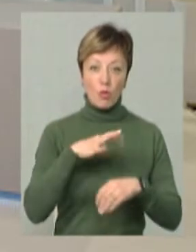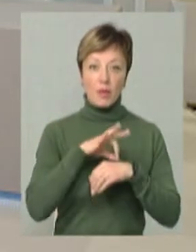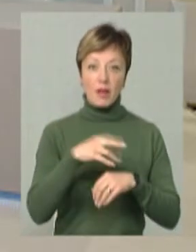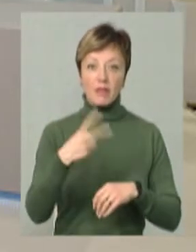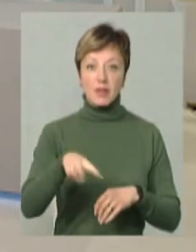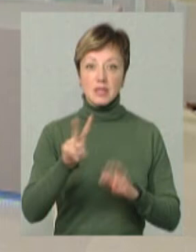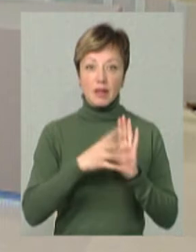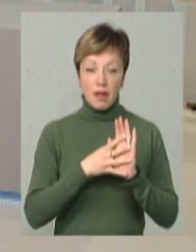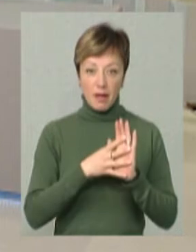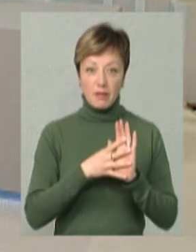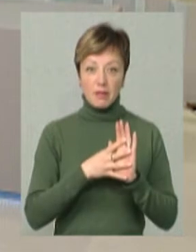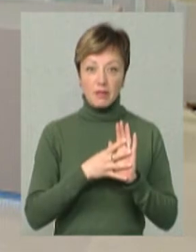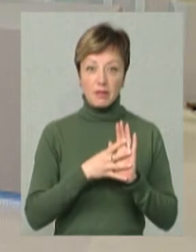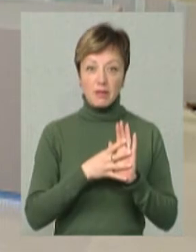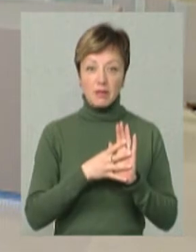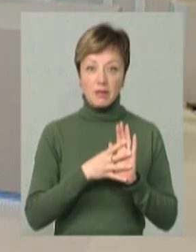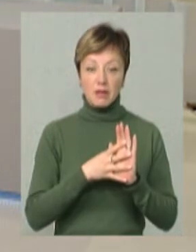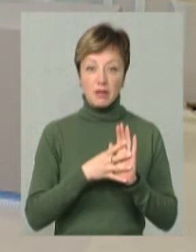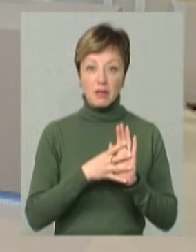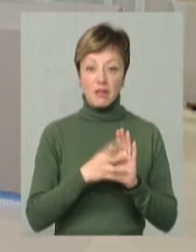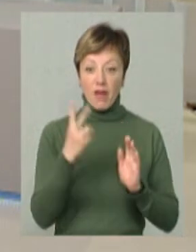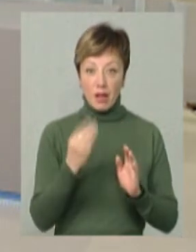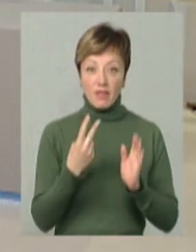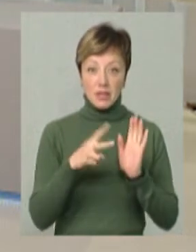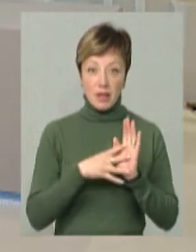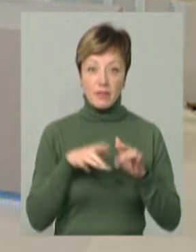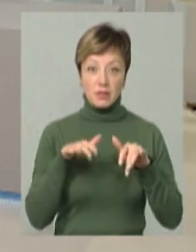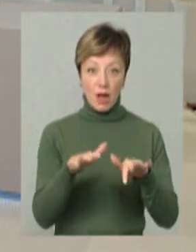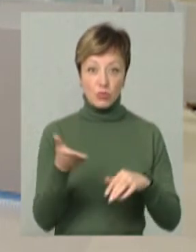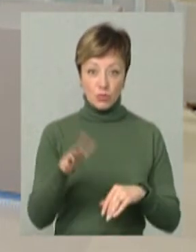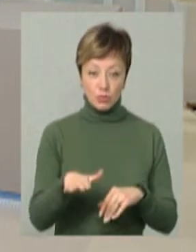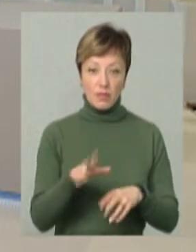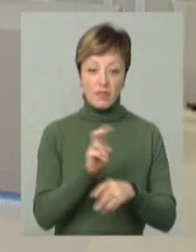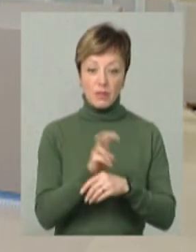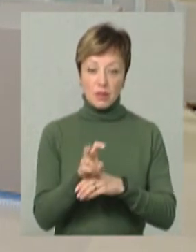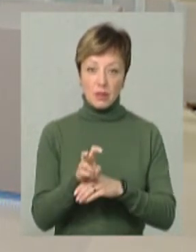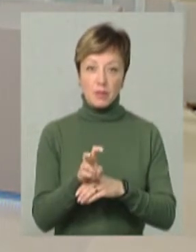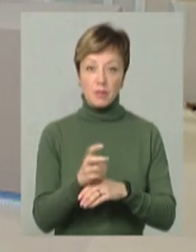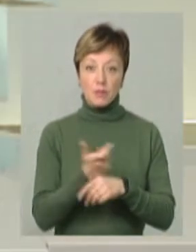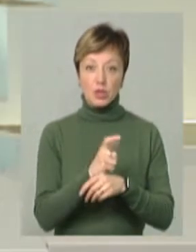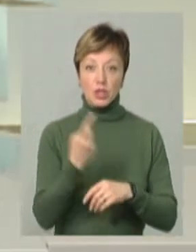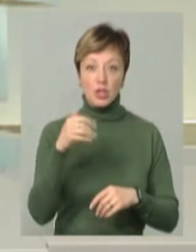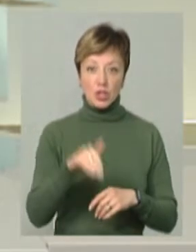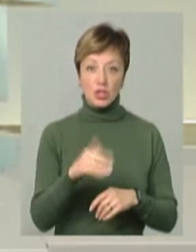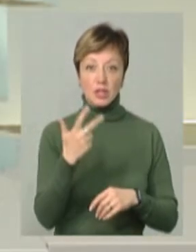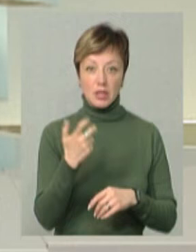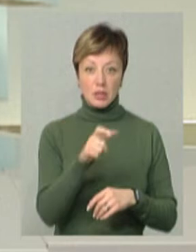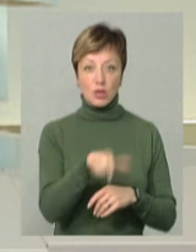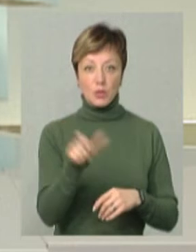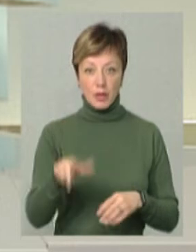проведено протягом двох днів було проведено 29 заходів, які відвідали більше